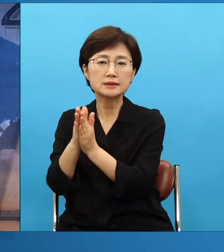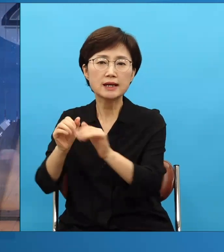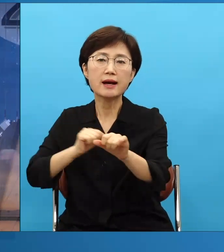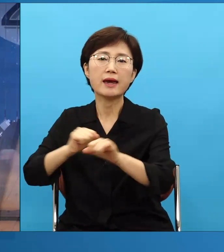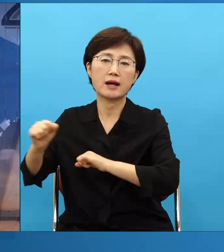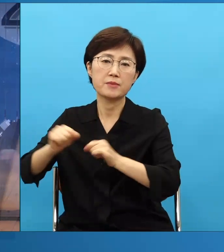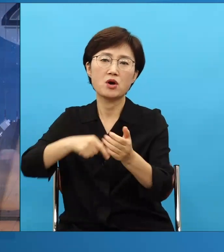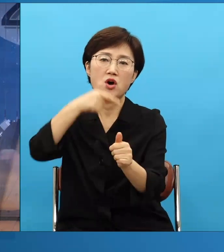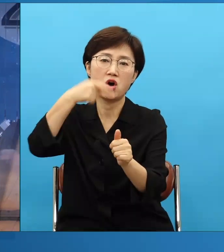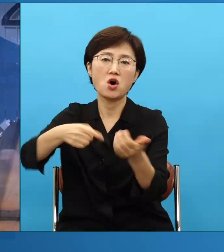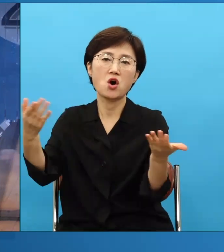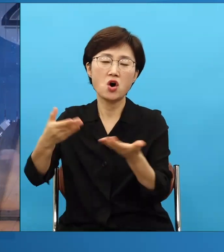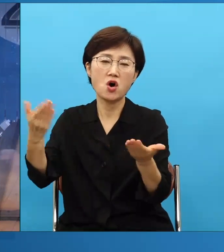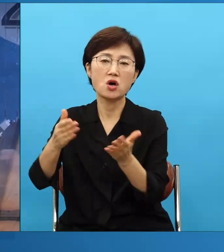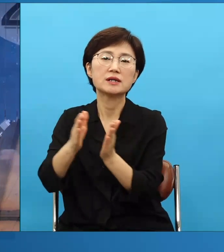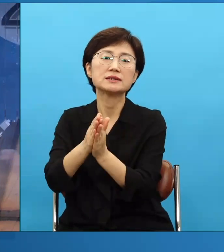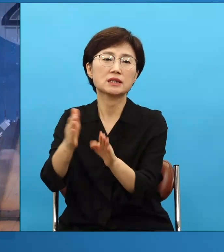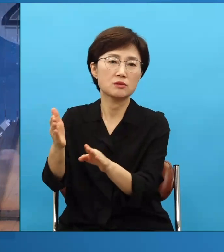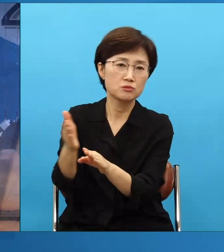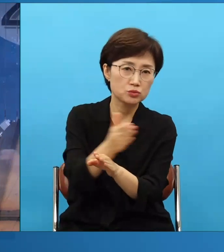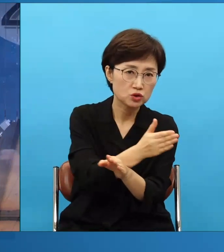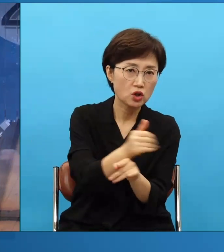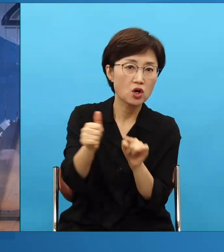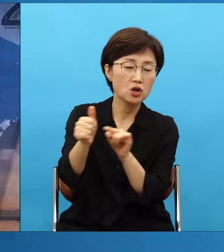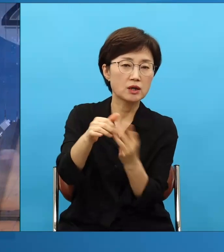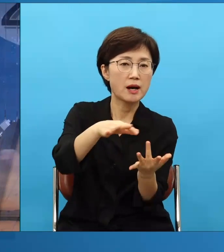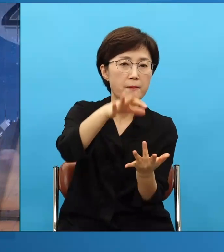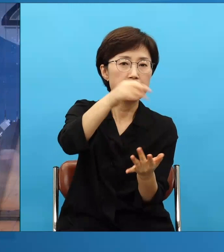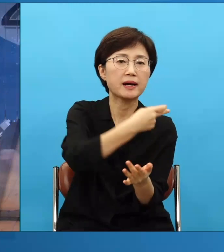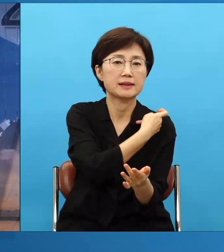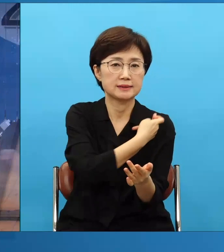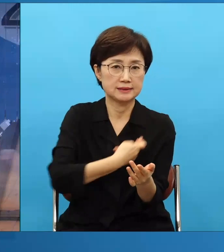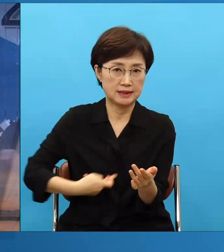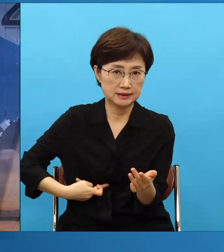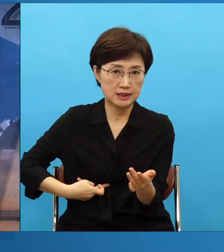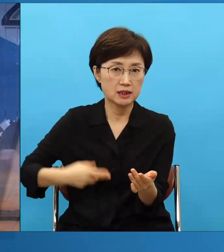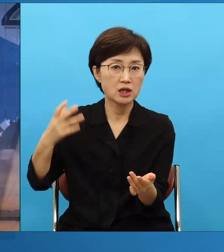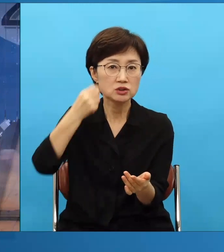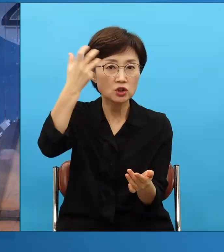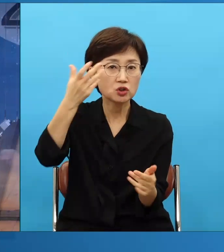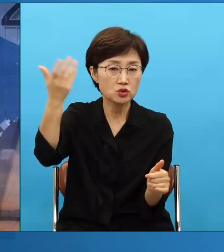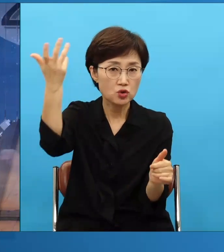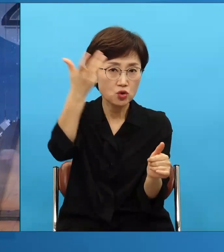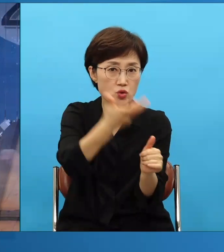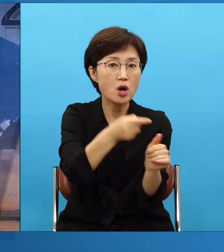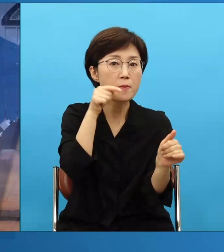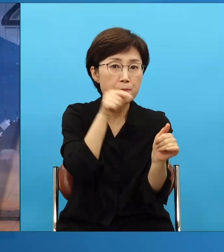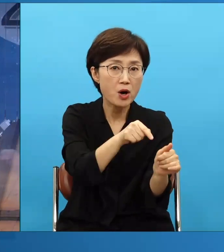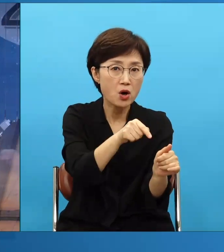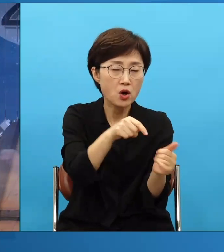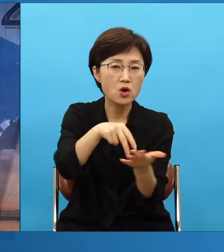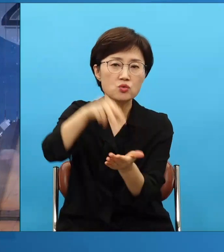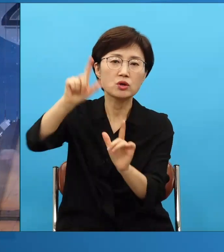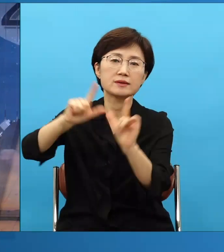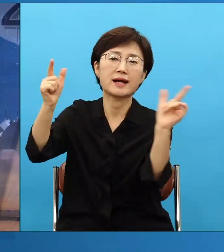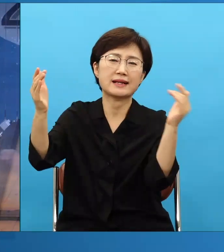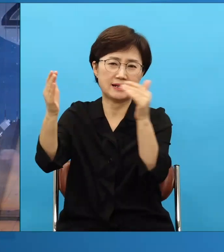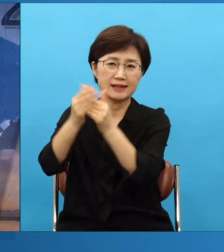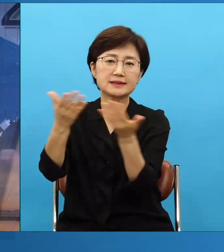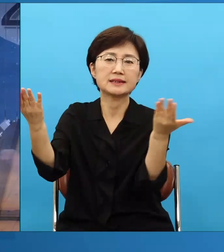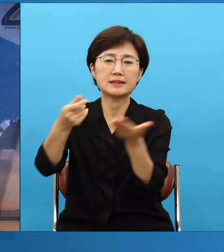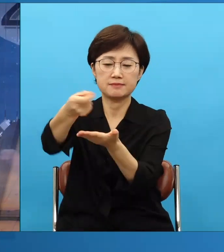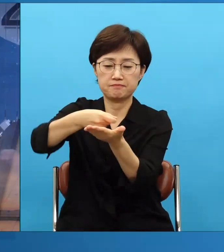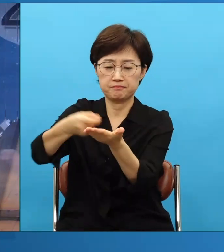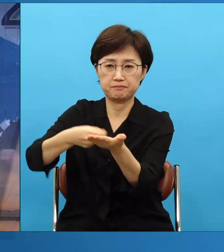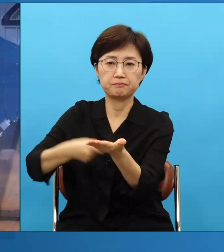예수께서 행하시며 가르치시기를 시작하신부터 그가 택하신 사도들에게 성령으로 명하시고